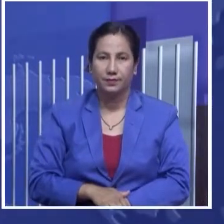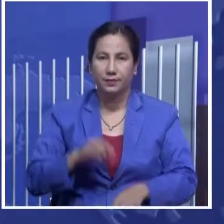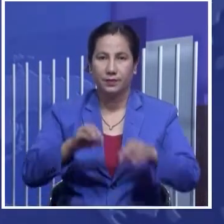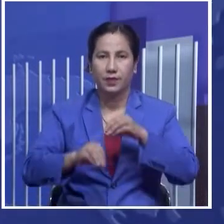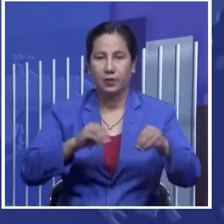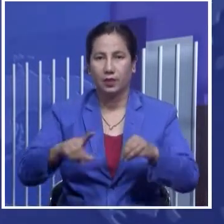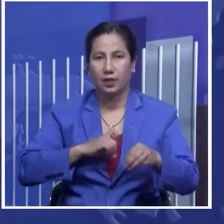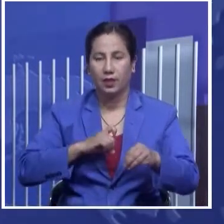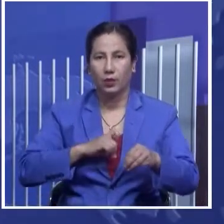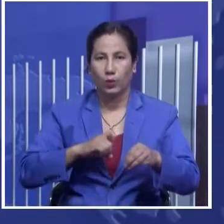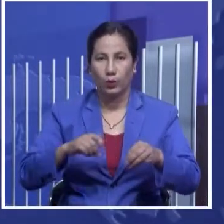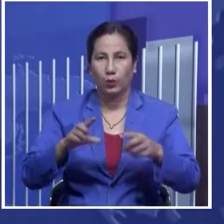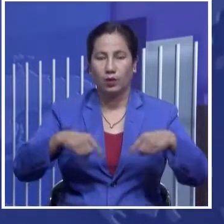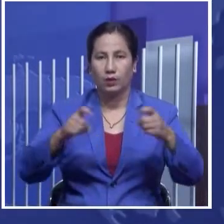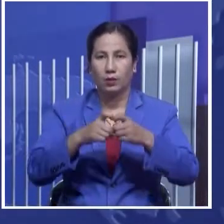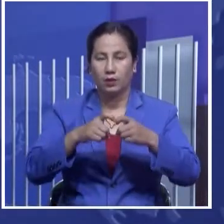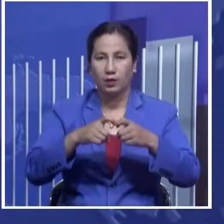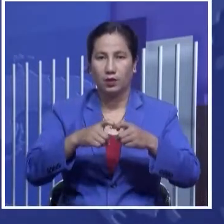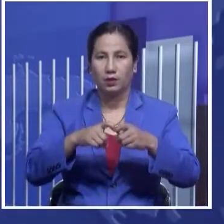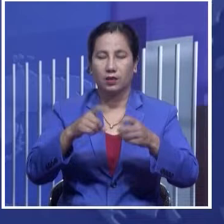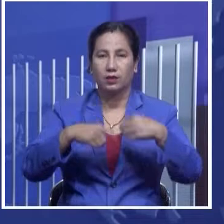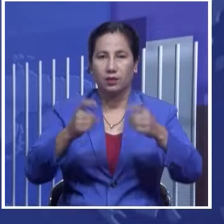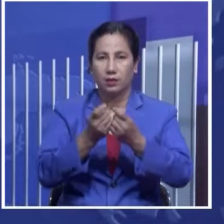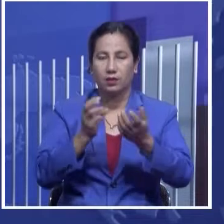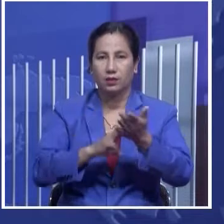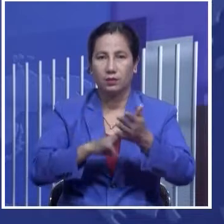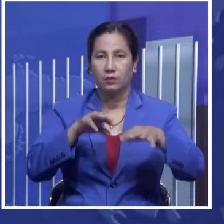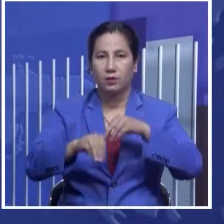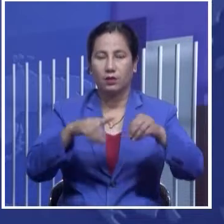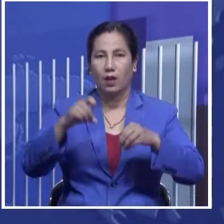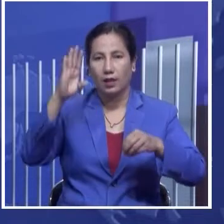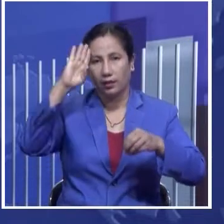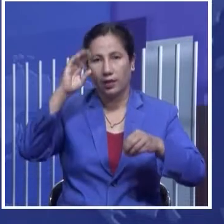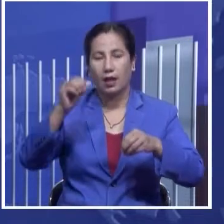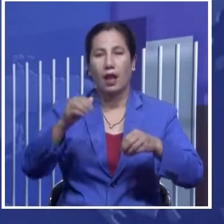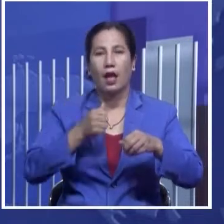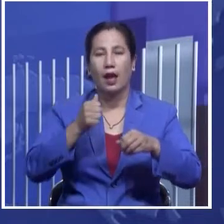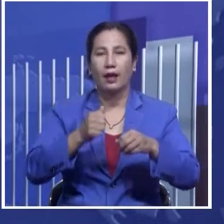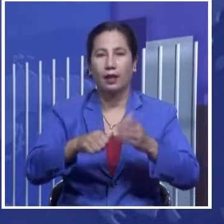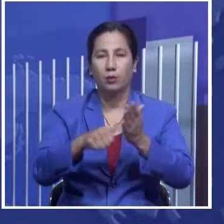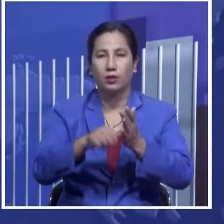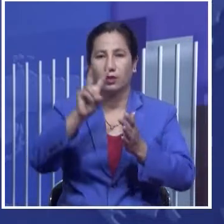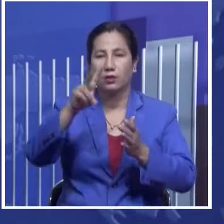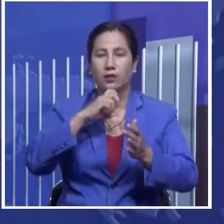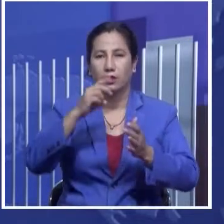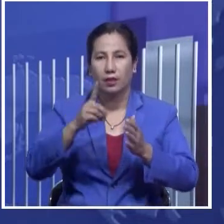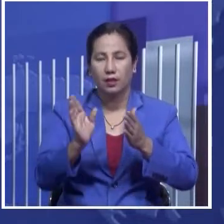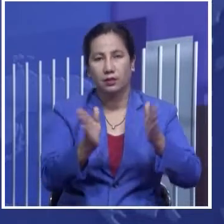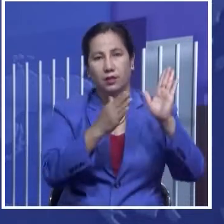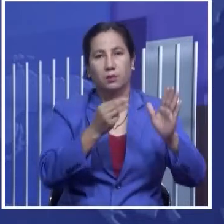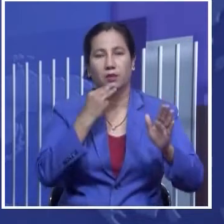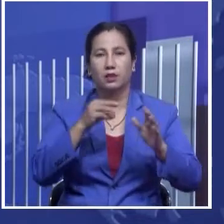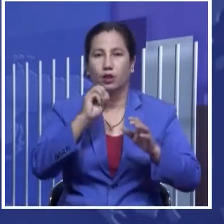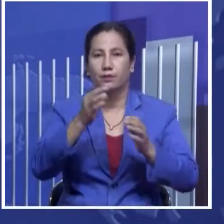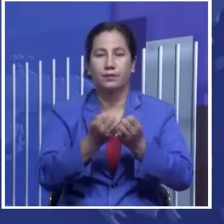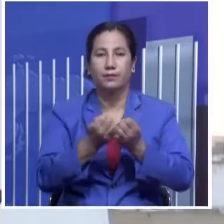निर्वाचन आयोगले प्रतिनिधि सभा तथा प्रदेश सभा सदस्य निर्वाचनका लागि सरकारलाई आगामी मङ्सिर 2 गते एकै चरणमा गर्ने गरी मिति सिफारिस